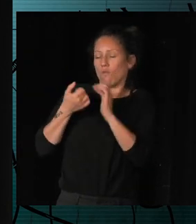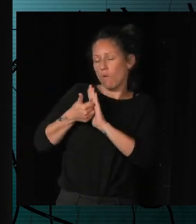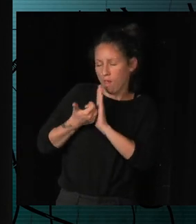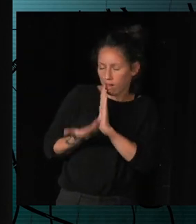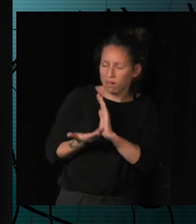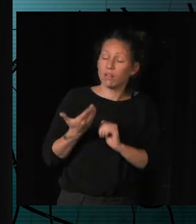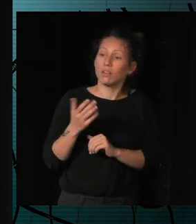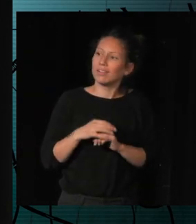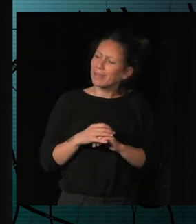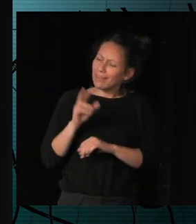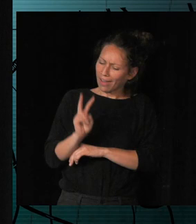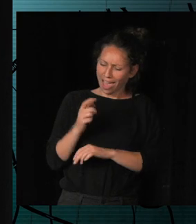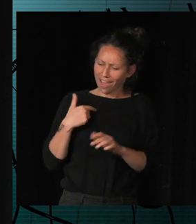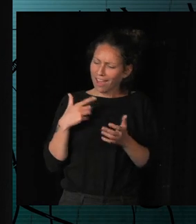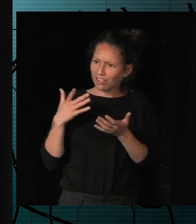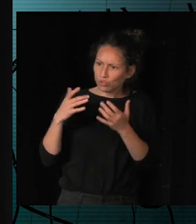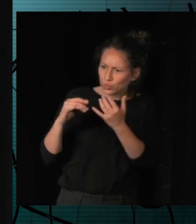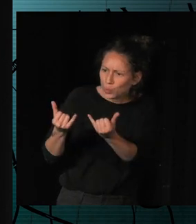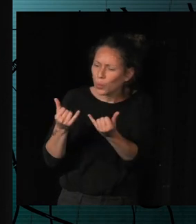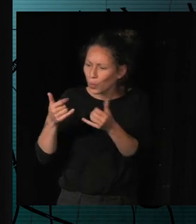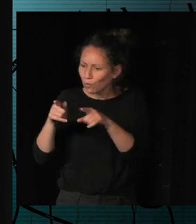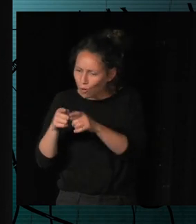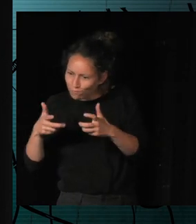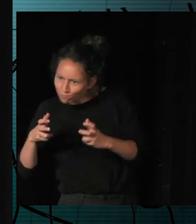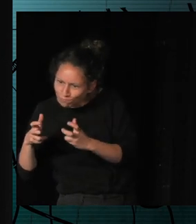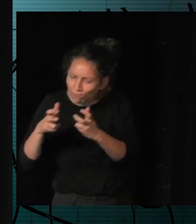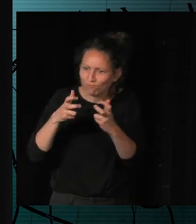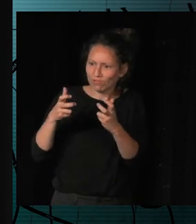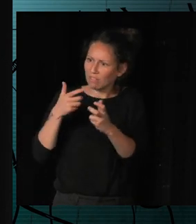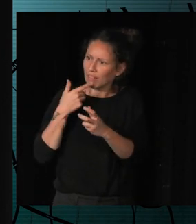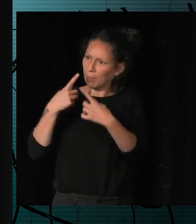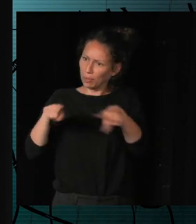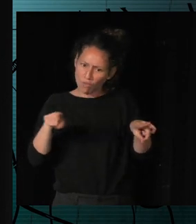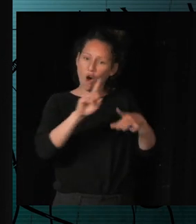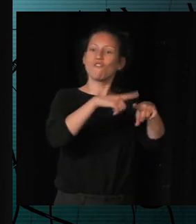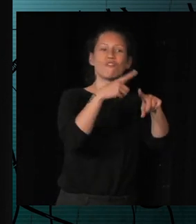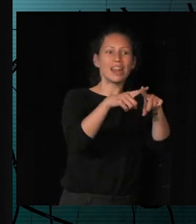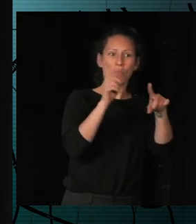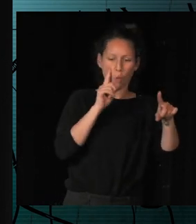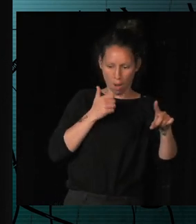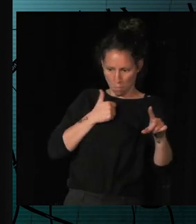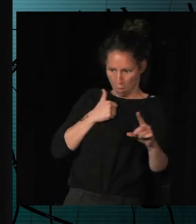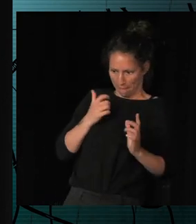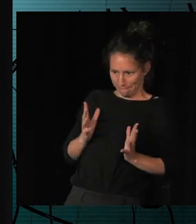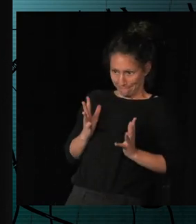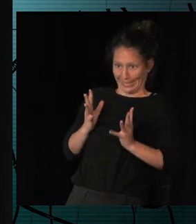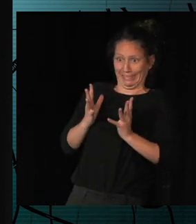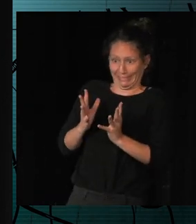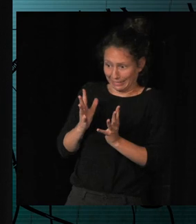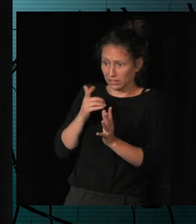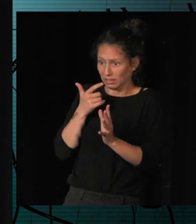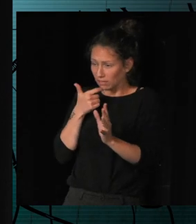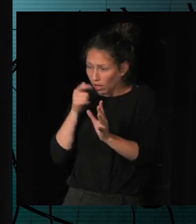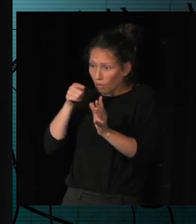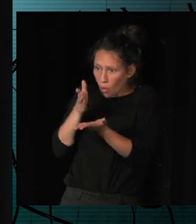d'horreur elle est assez différente que celle que tu peux avoir devant un film justement par cette implication de d'interactivité et le fait de toi-même en fait tu as des